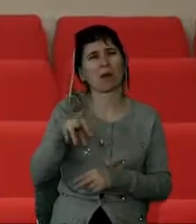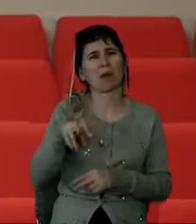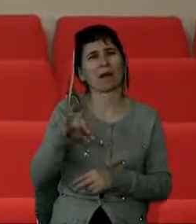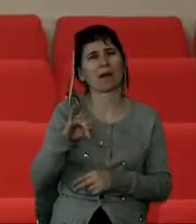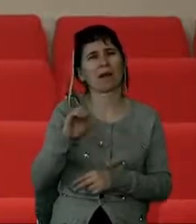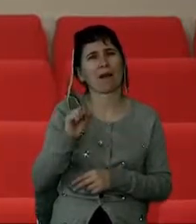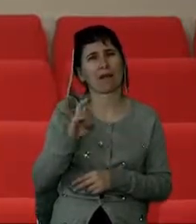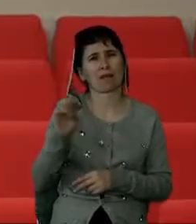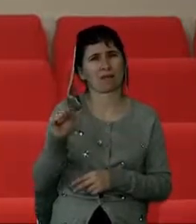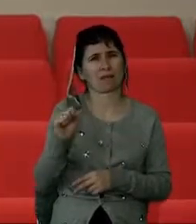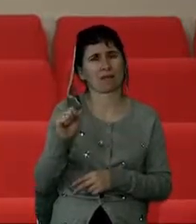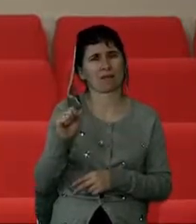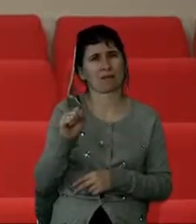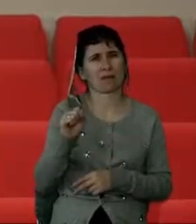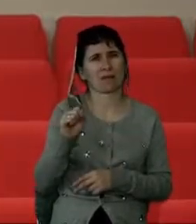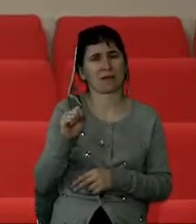наповнена